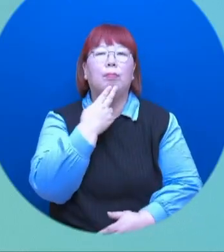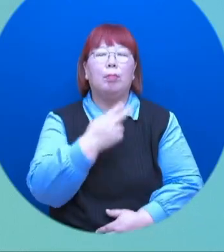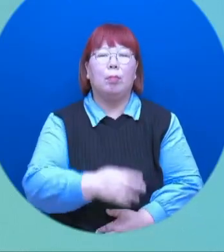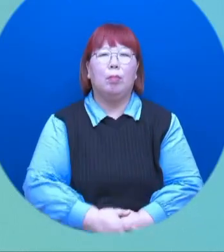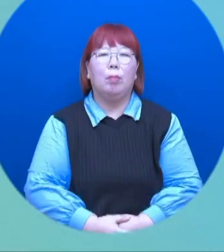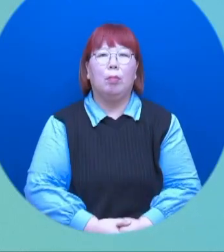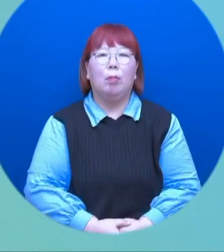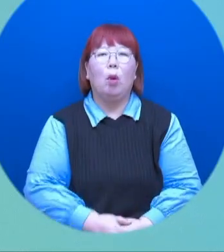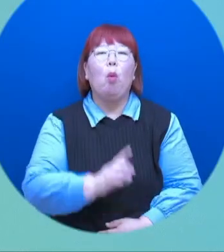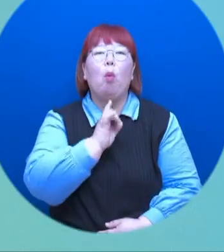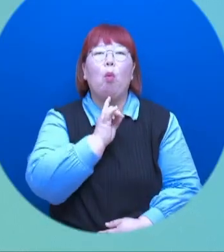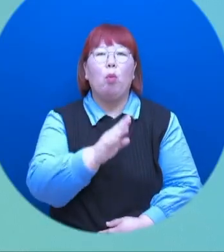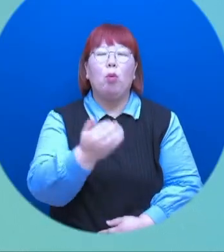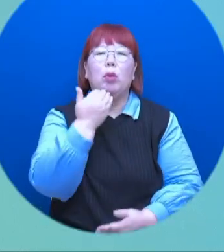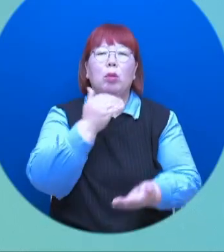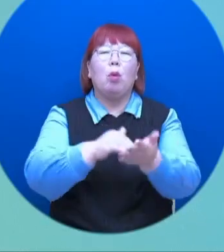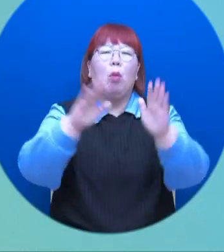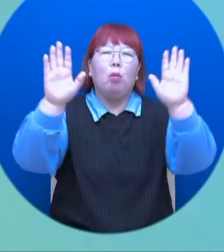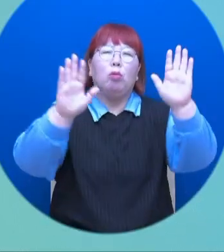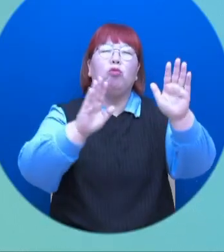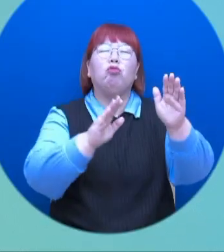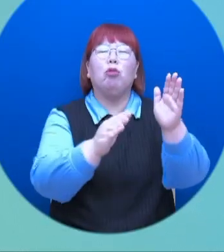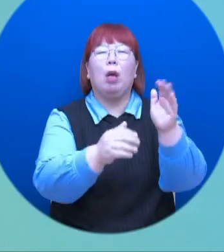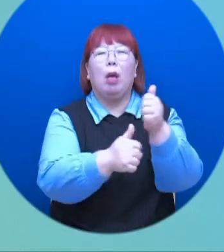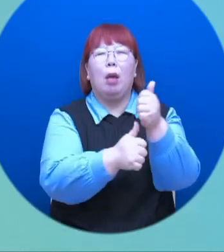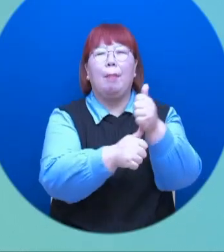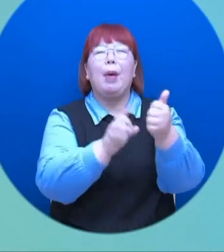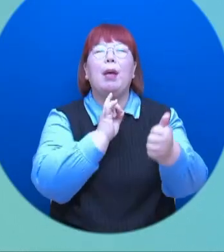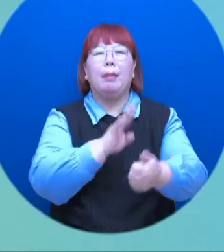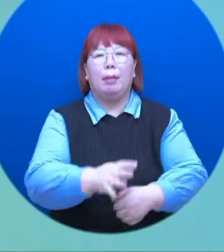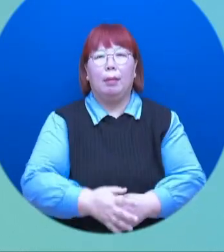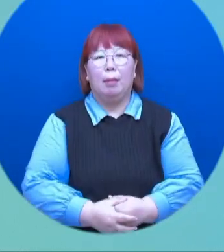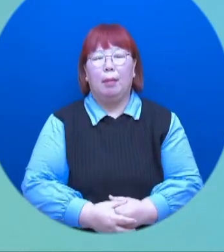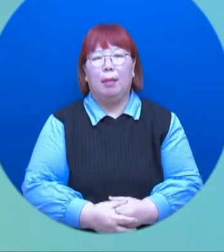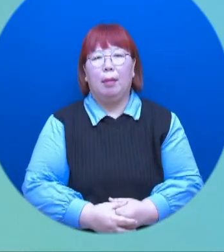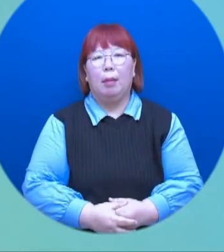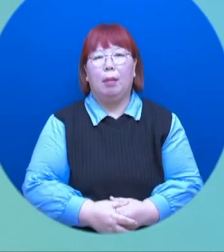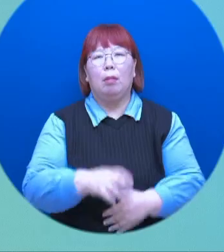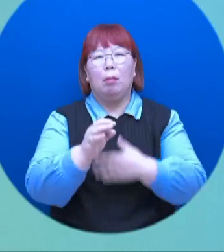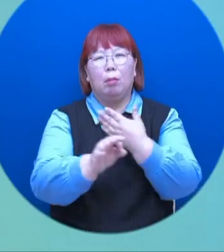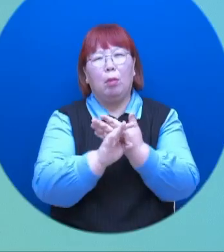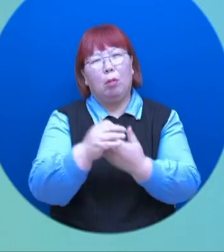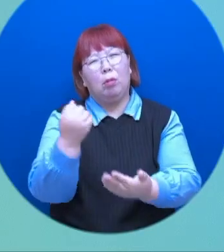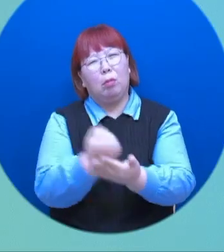그렇다고 하면 무슨 말일까요? 그런 가운데 섭섭함이 오죠.